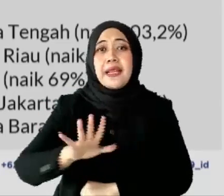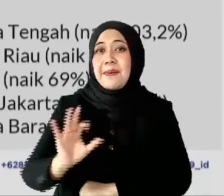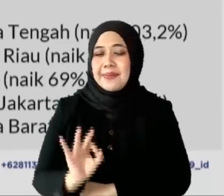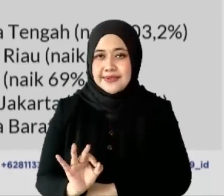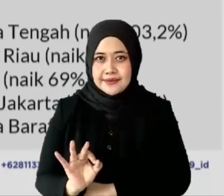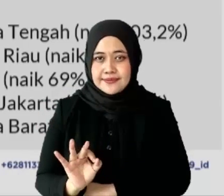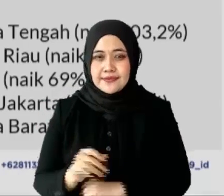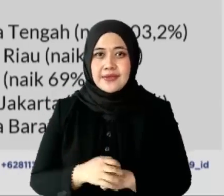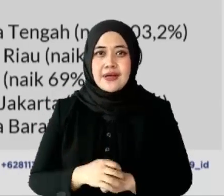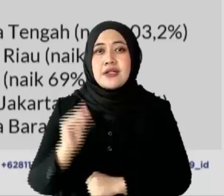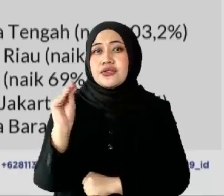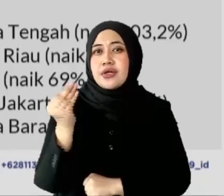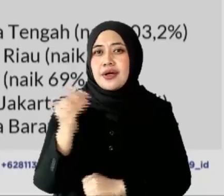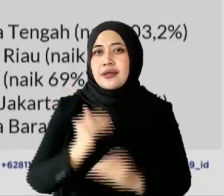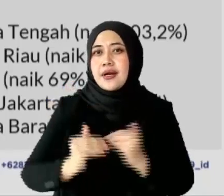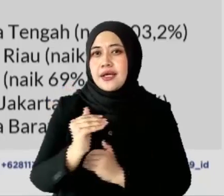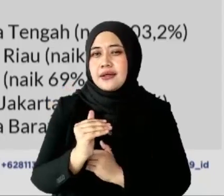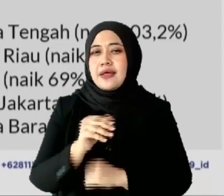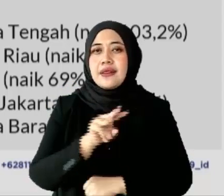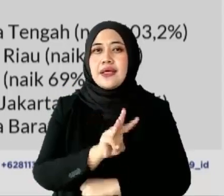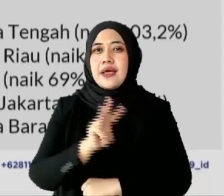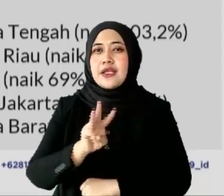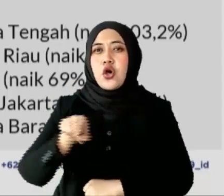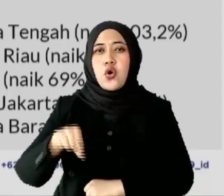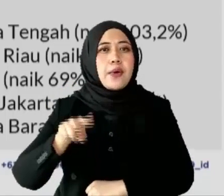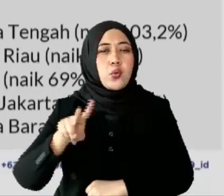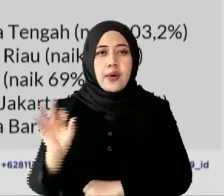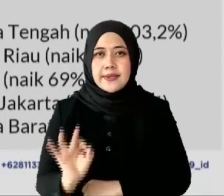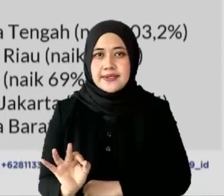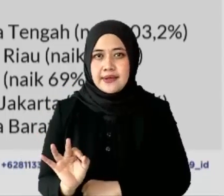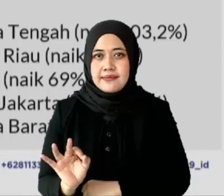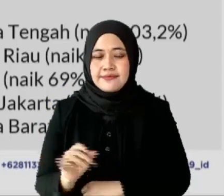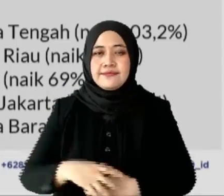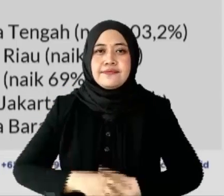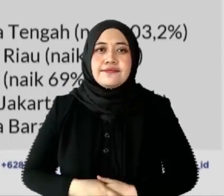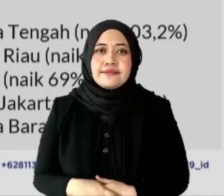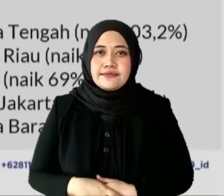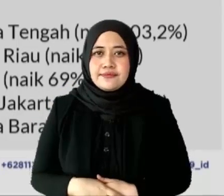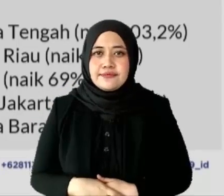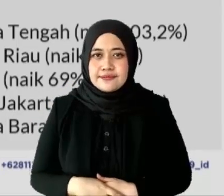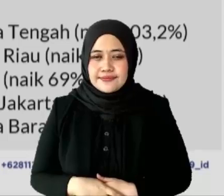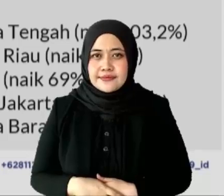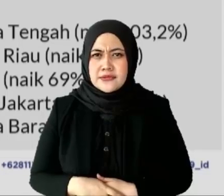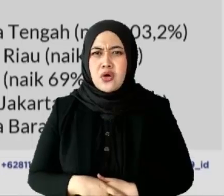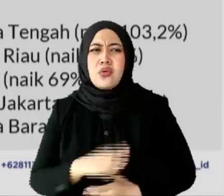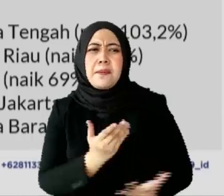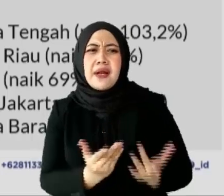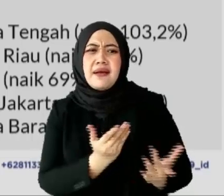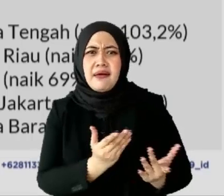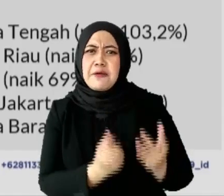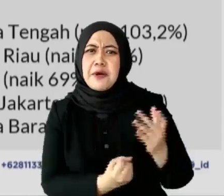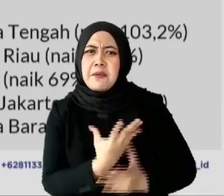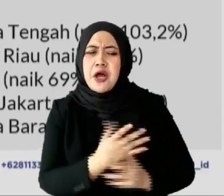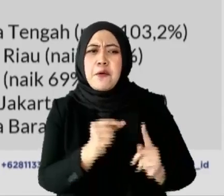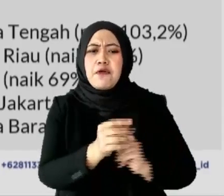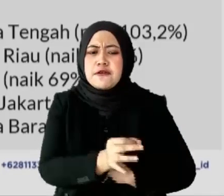45%, dan DKI Jakarta naik 33,2%. Sedangkan jika dibandingkan dengan